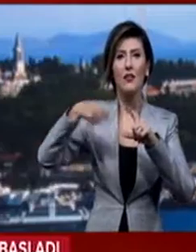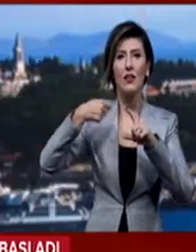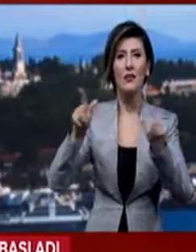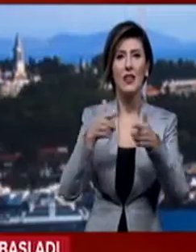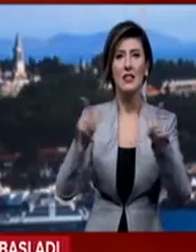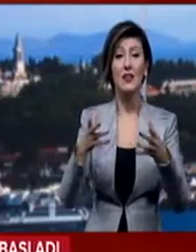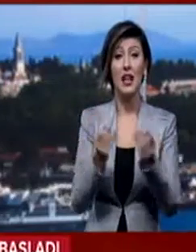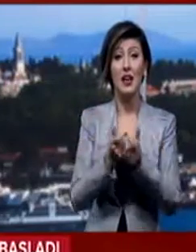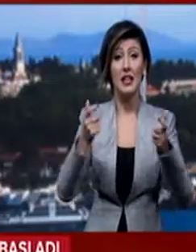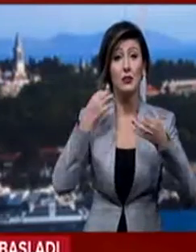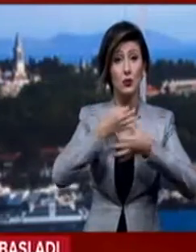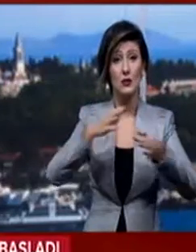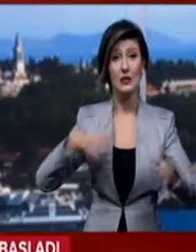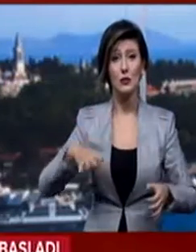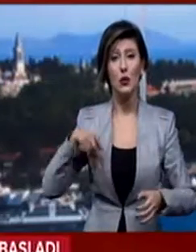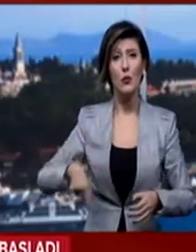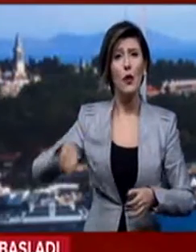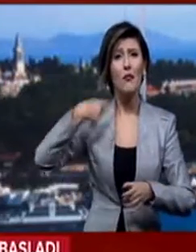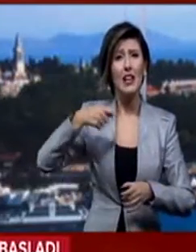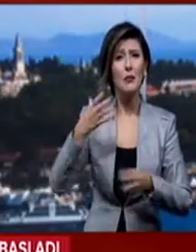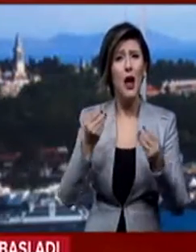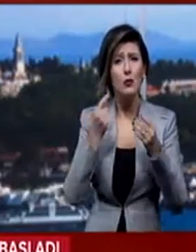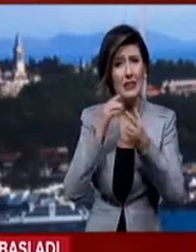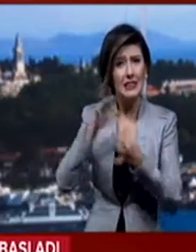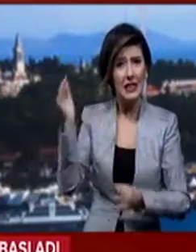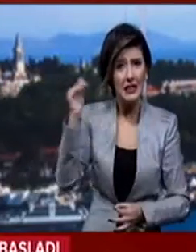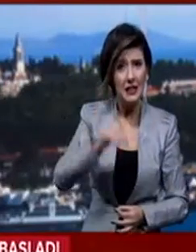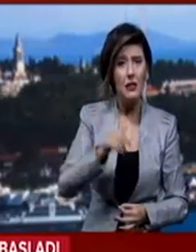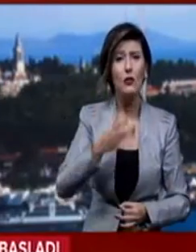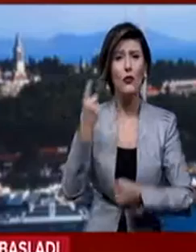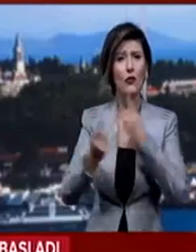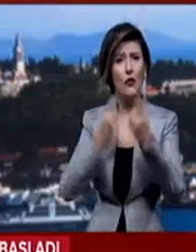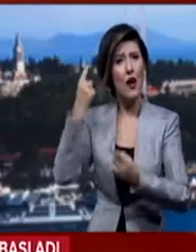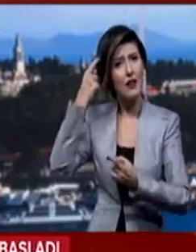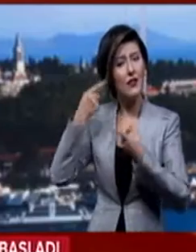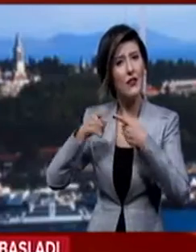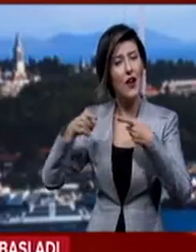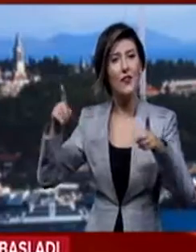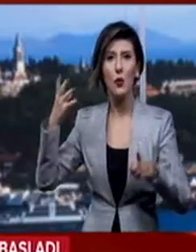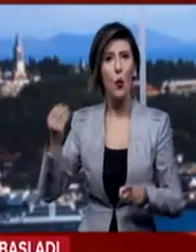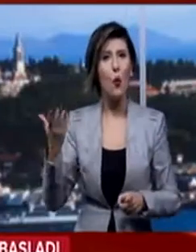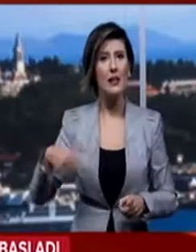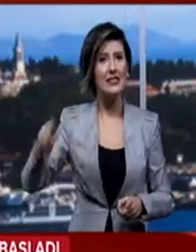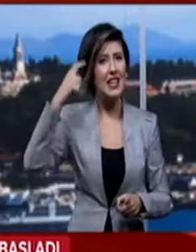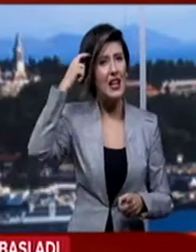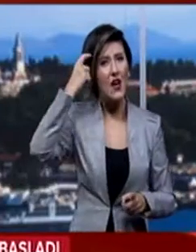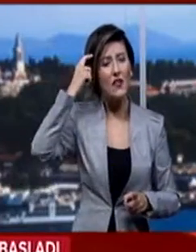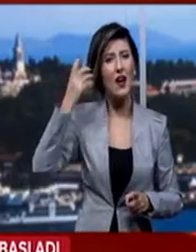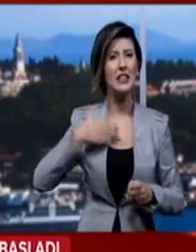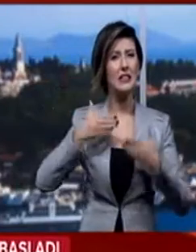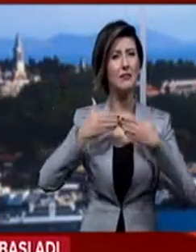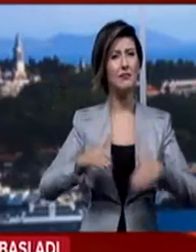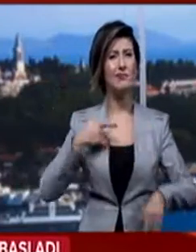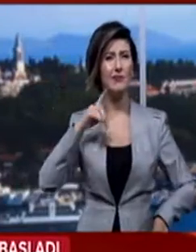insan gelirse ya da bütün etkinliklerimize daha çok farklılık yaratabilir. Dolayısıyla insanların kafasındaki yargıları